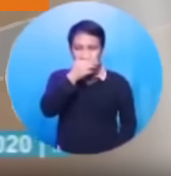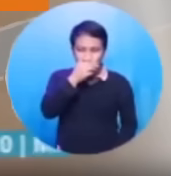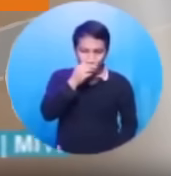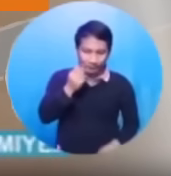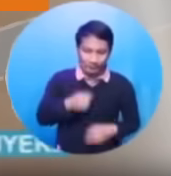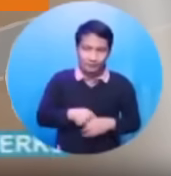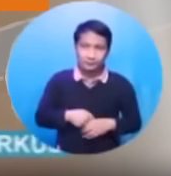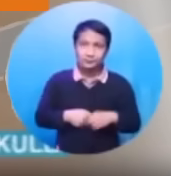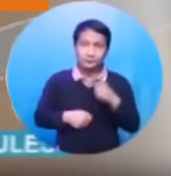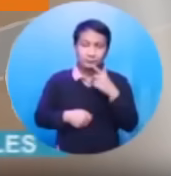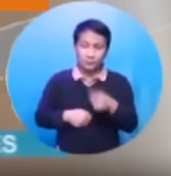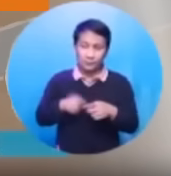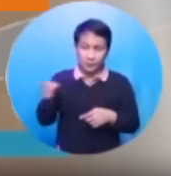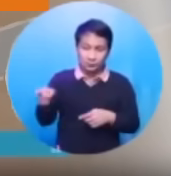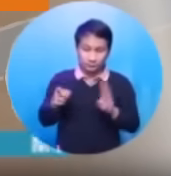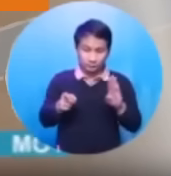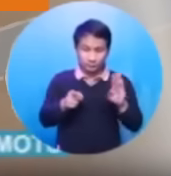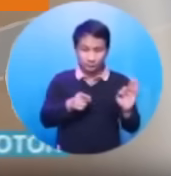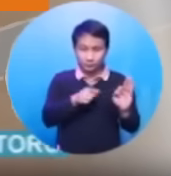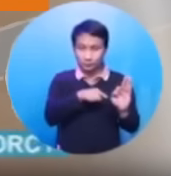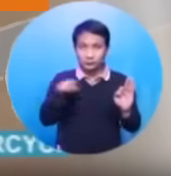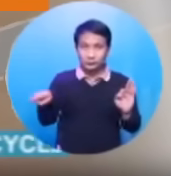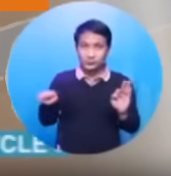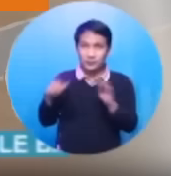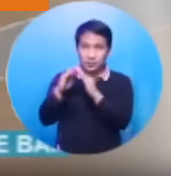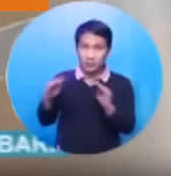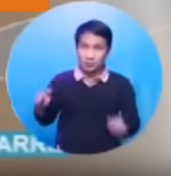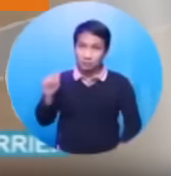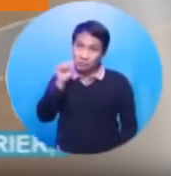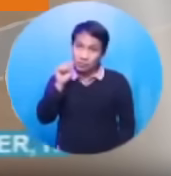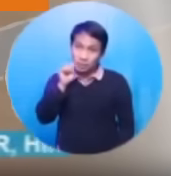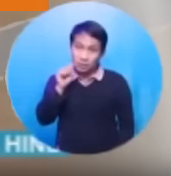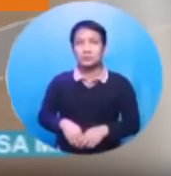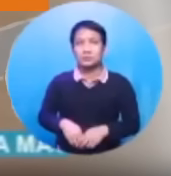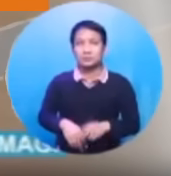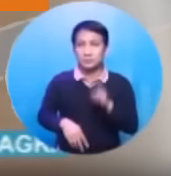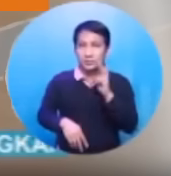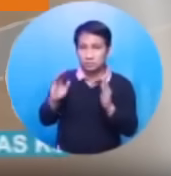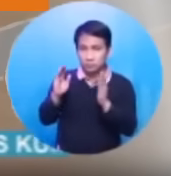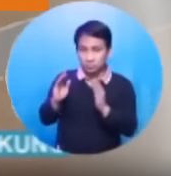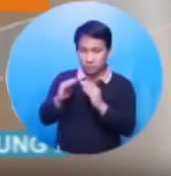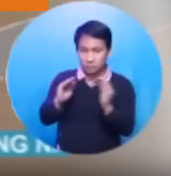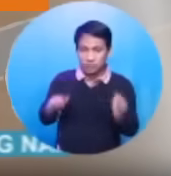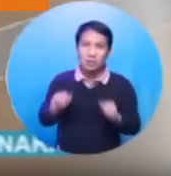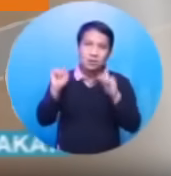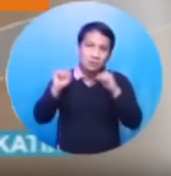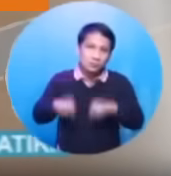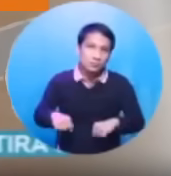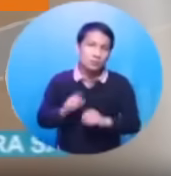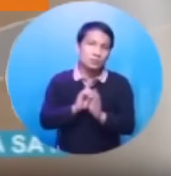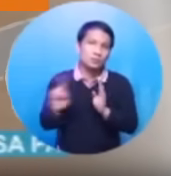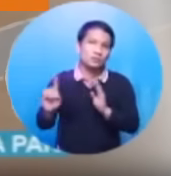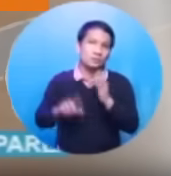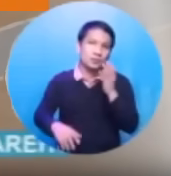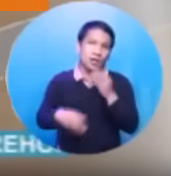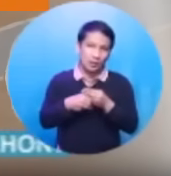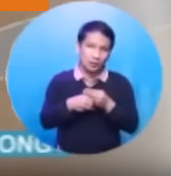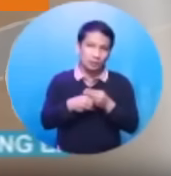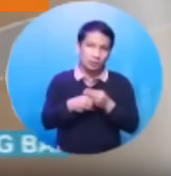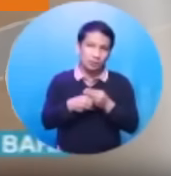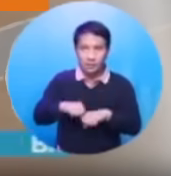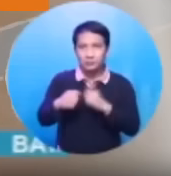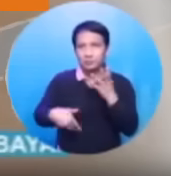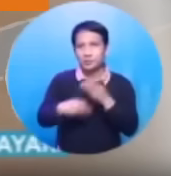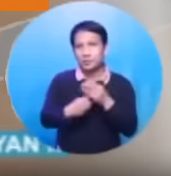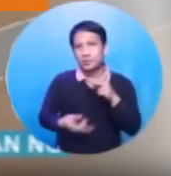yes, sir, pumasok sa pamamahay ni Angelica at ni Veronica. Yun, sir. So, nakakadagdag pa yun. Sabihin natin